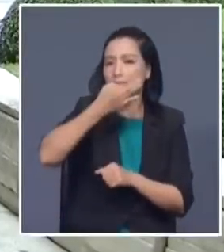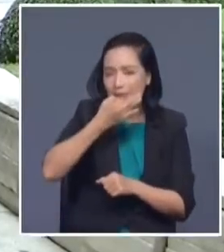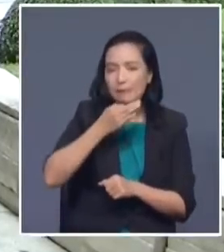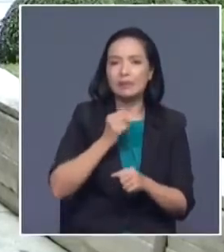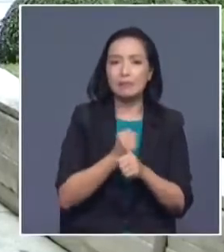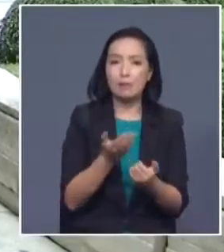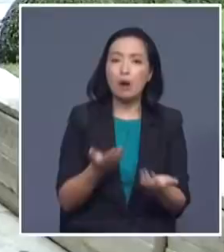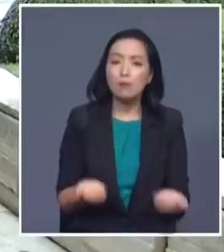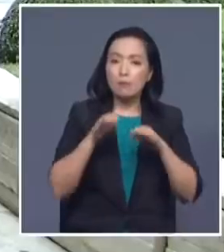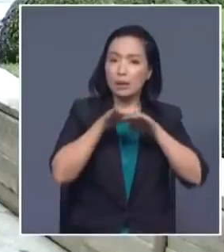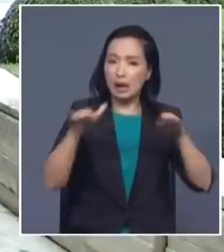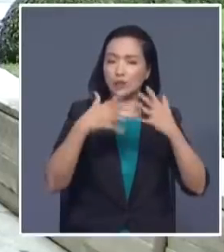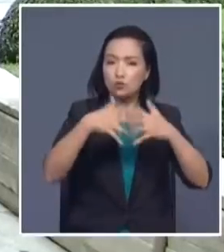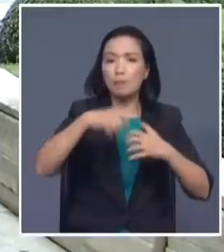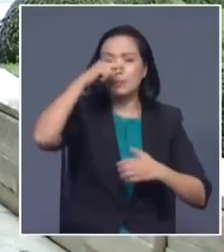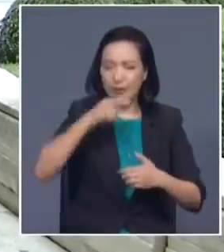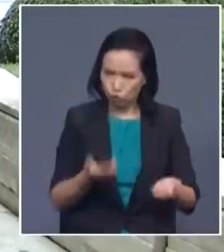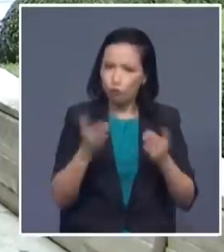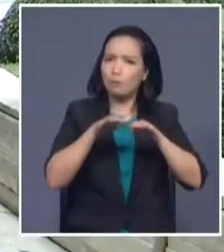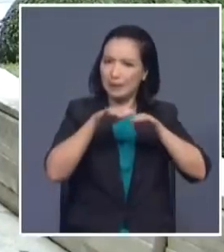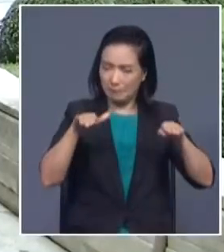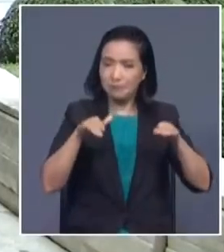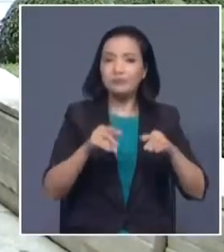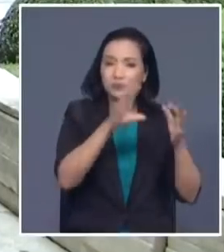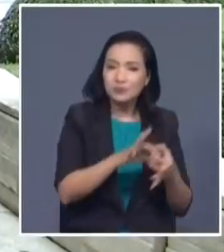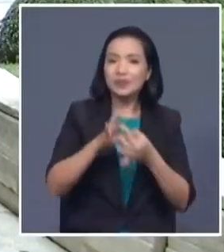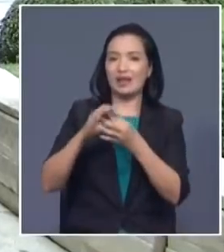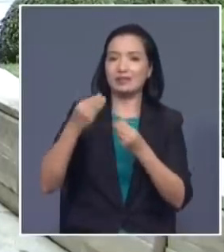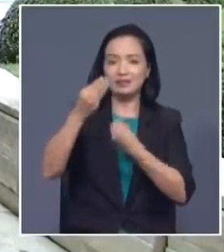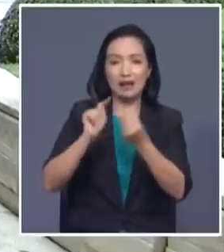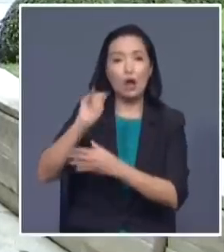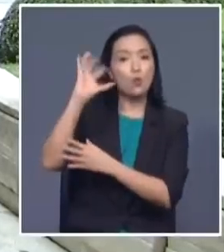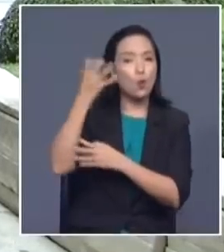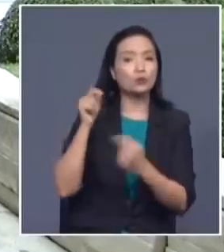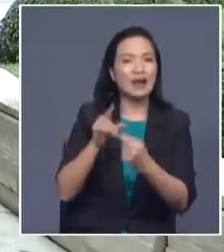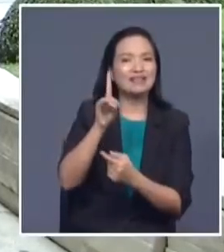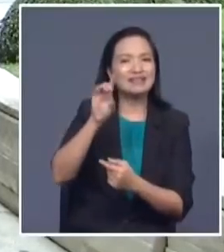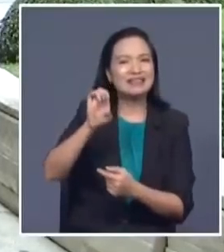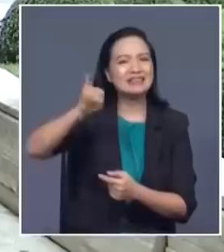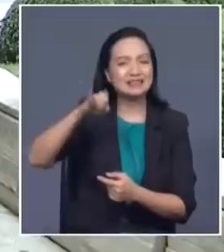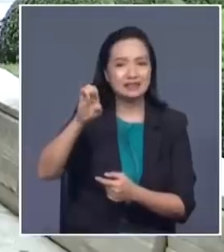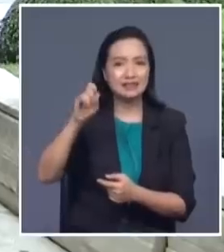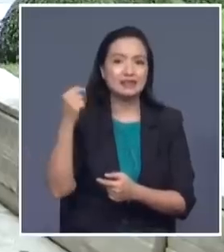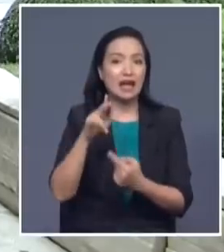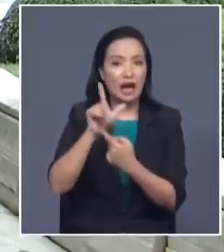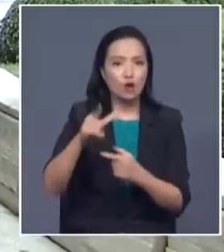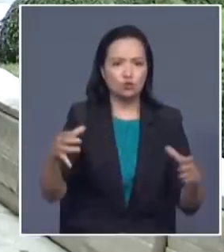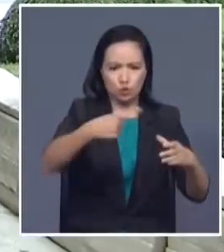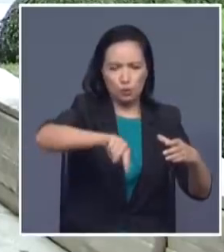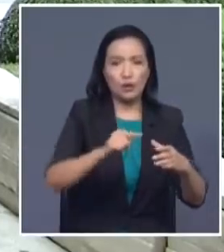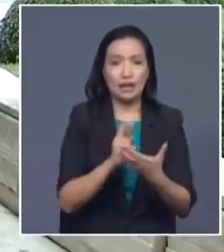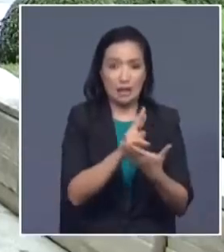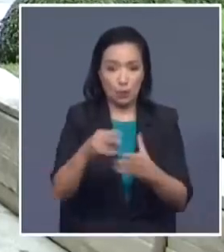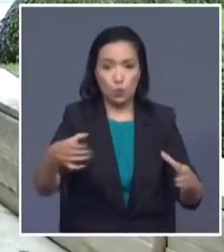เฉพาะการยกระดับมาตรฐานอุตสาหกรรมไทยให้สอดรับกับแนวโน้มของตลาดโลกยุคดิจิทัลโดยเยาวชนที่รับรางวัลกลุ่มดังกล่าวหาก